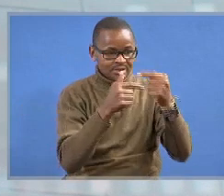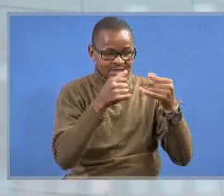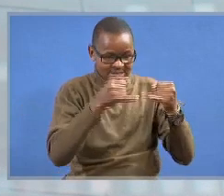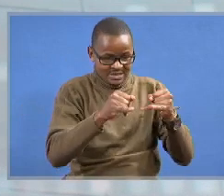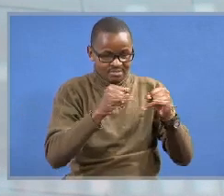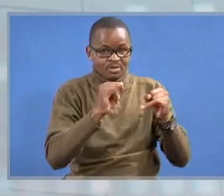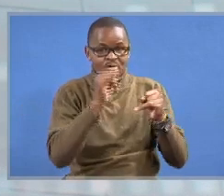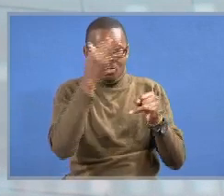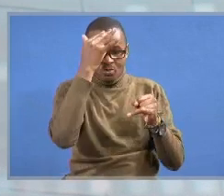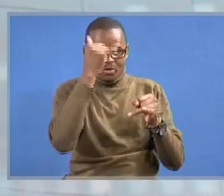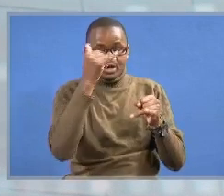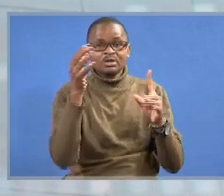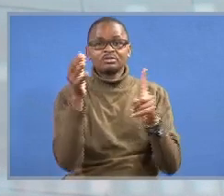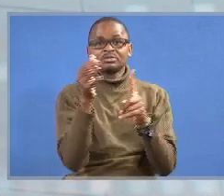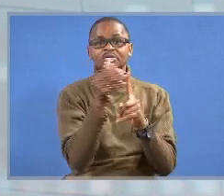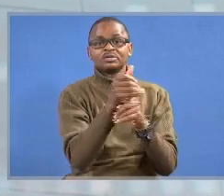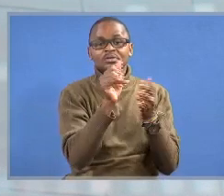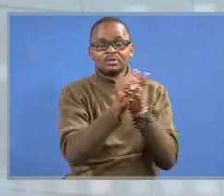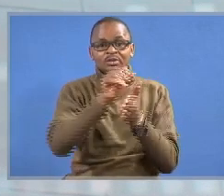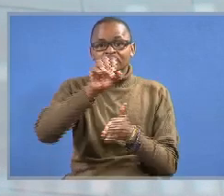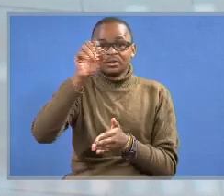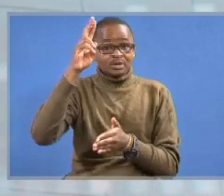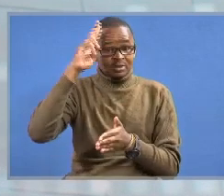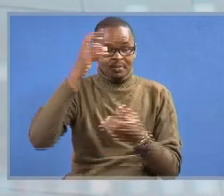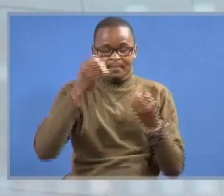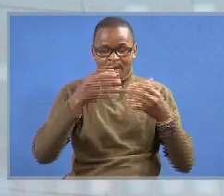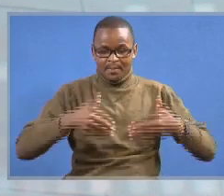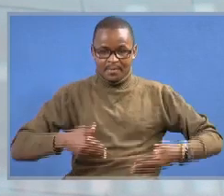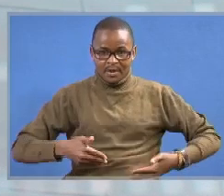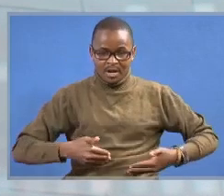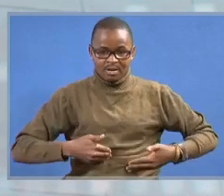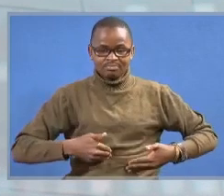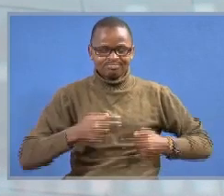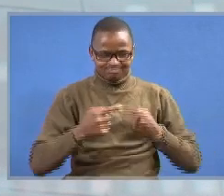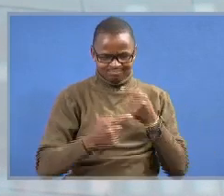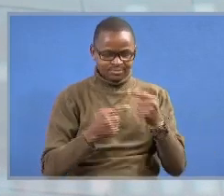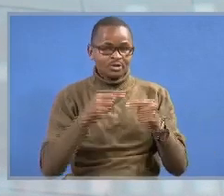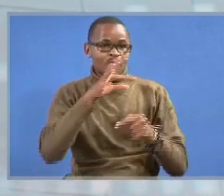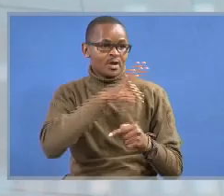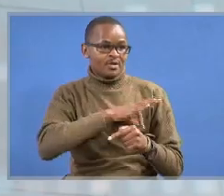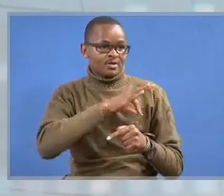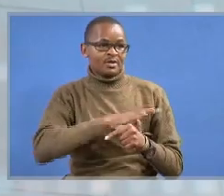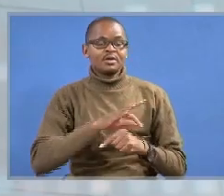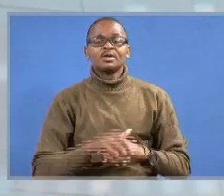juhudi ili kufanikisha miungano ya maskauti, kwani vijana wengi wanazidi kunufaika.